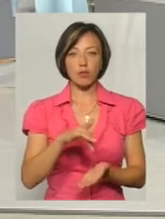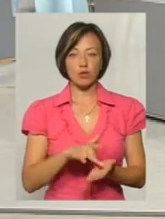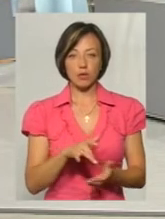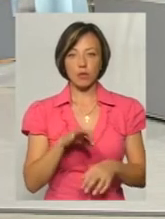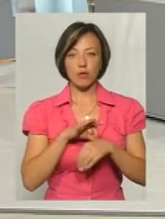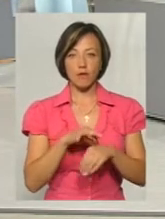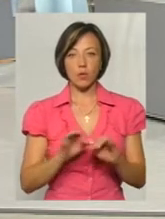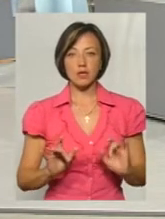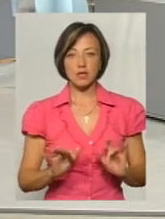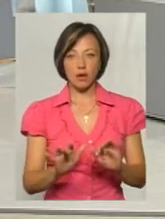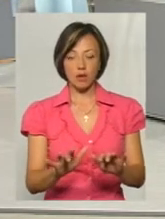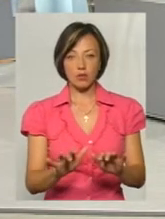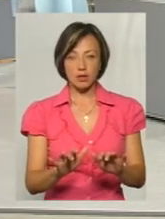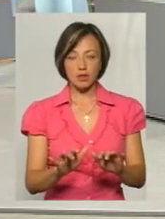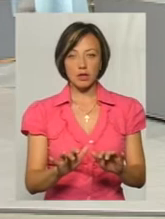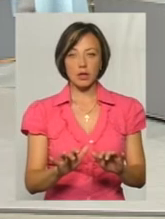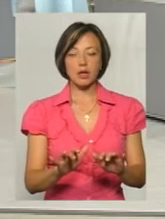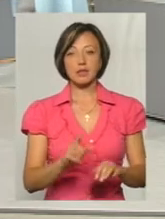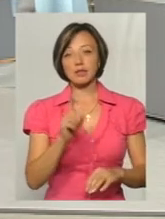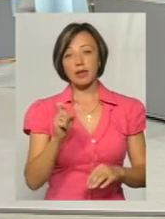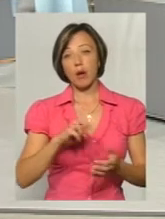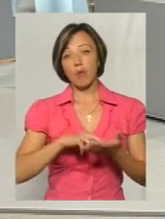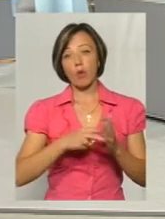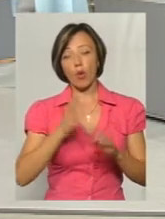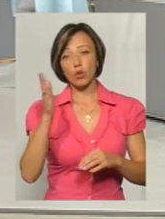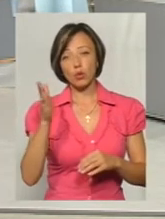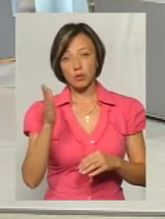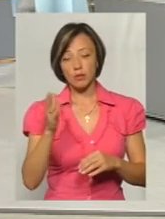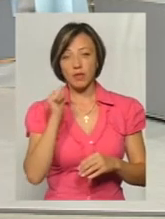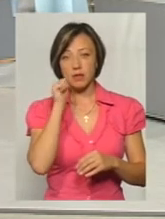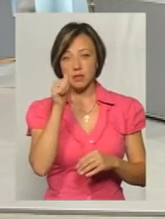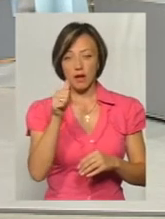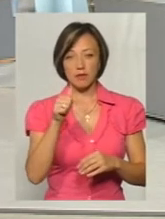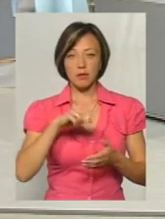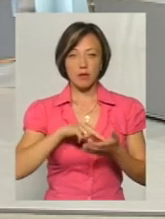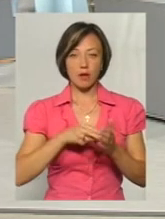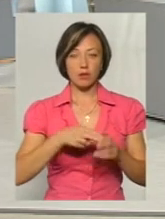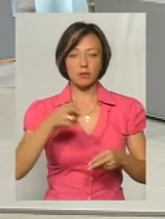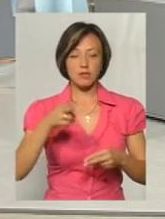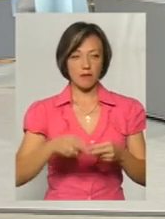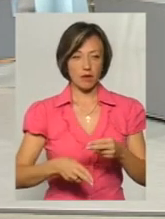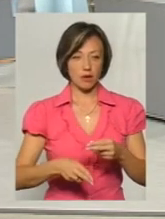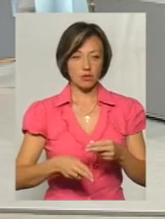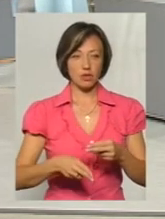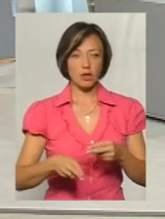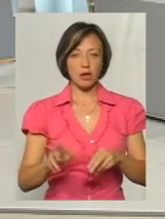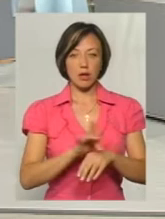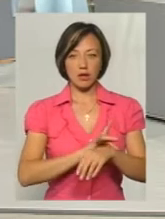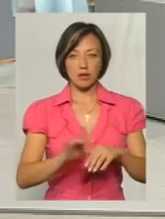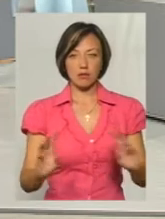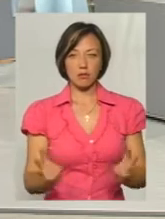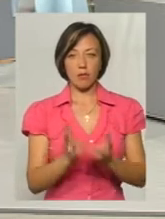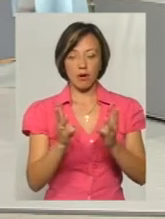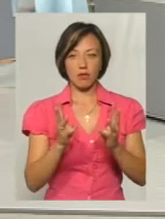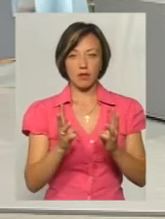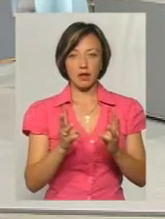заходи. За прогнозами, ми на завтра плануємо завершити умертвіння та